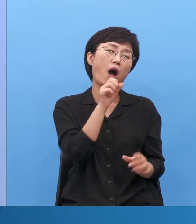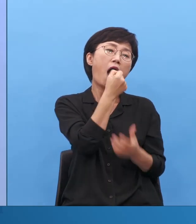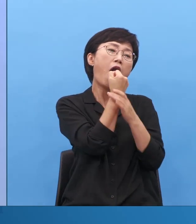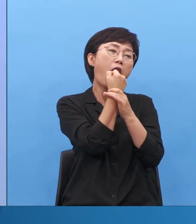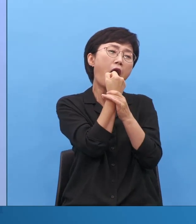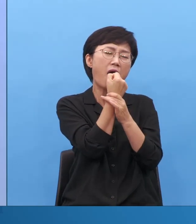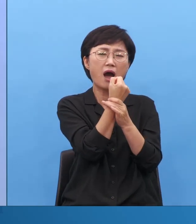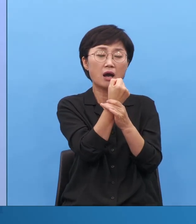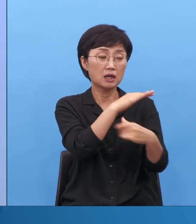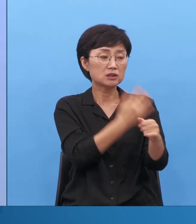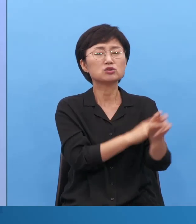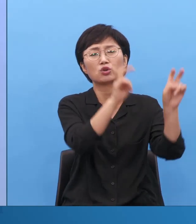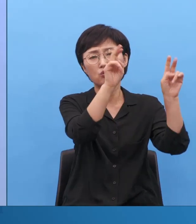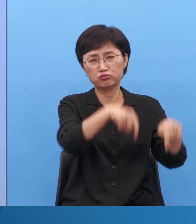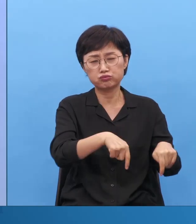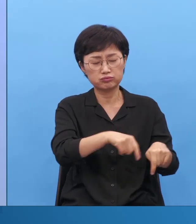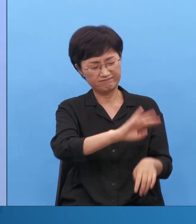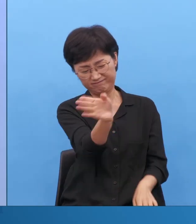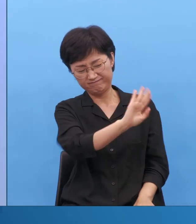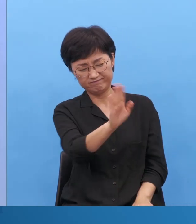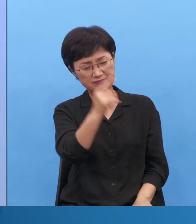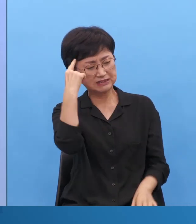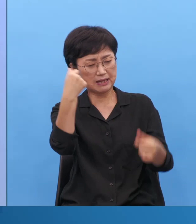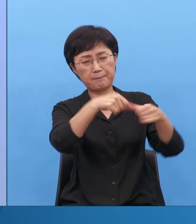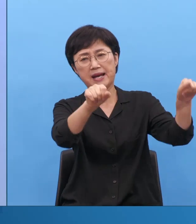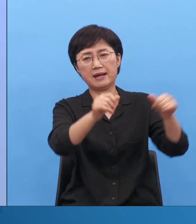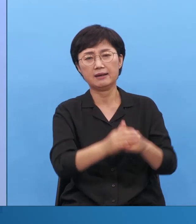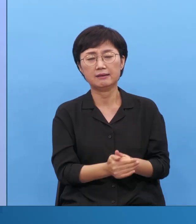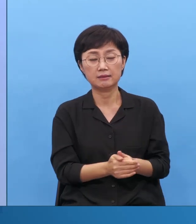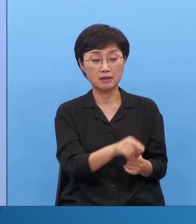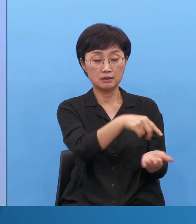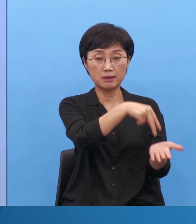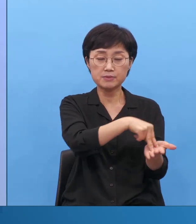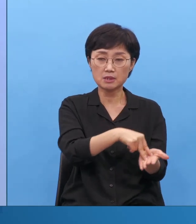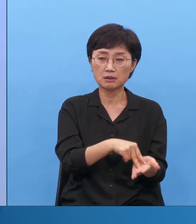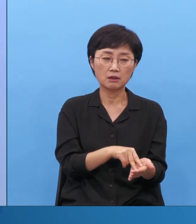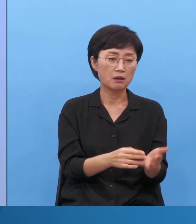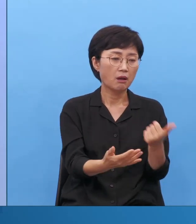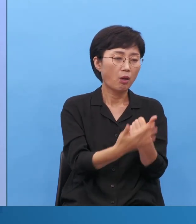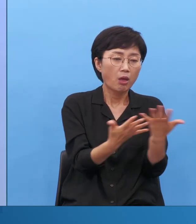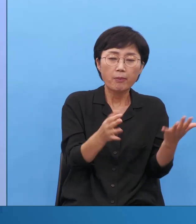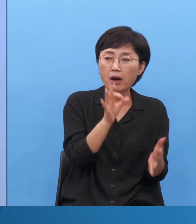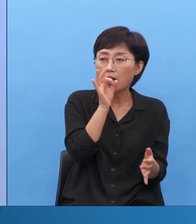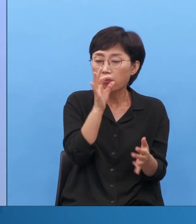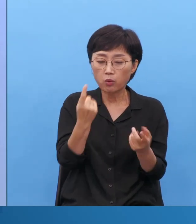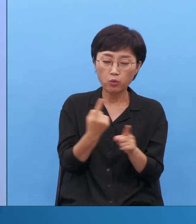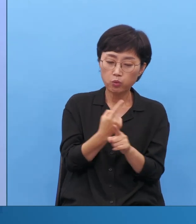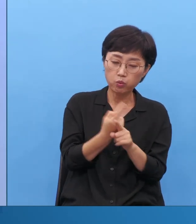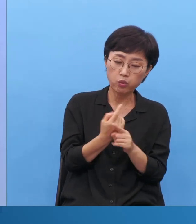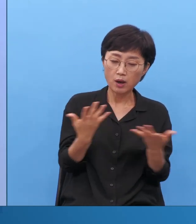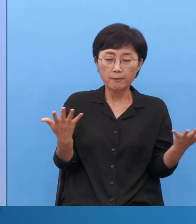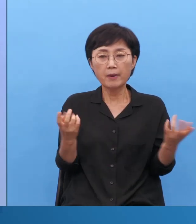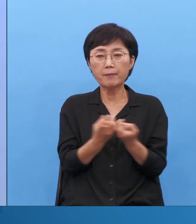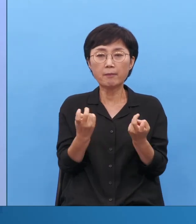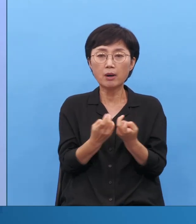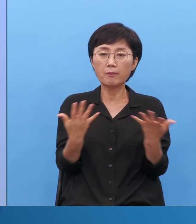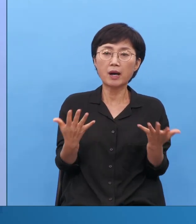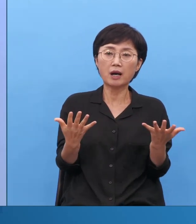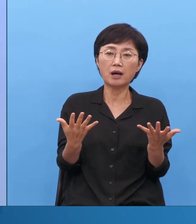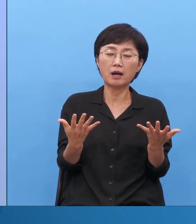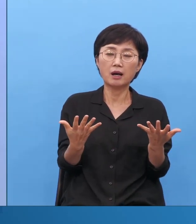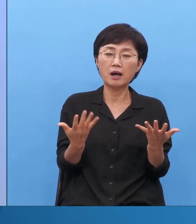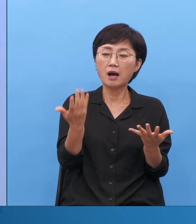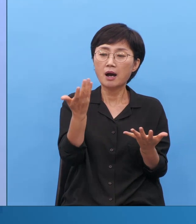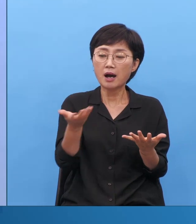could help me." And 이 사람에게는 불가능합니다. he completely destroyed all 불가능을 powerlessness. 그리스도께서 근원적으로 깨뜨리는 시간이에요. But God, we see